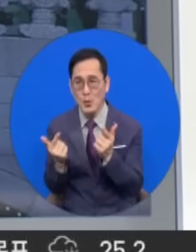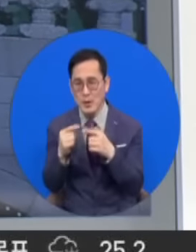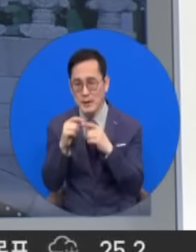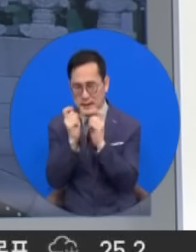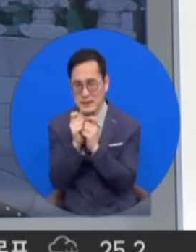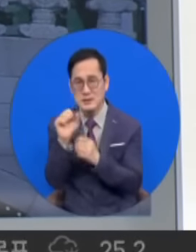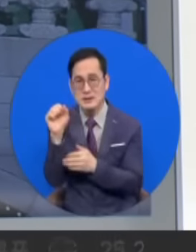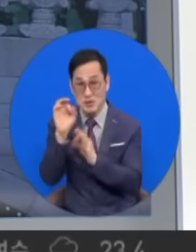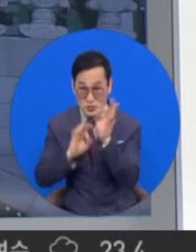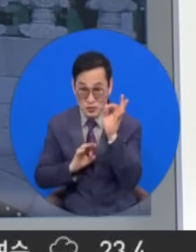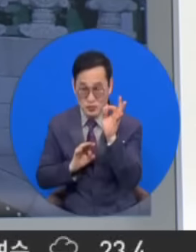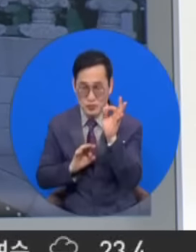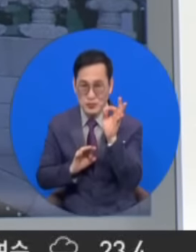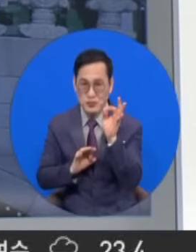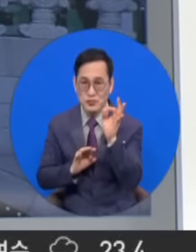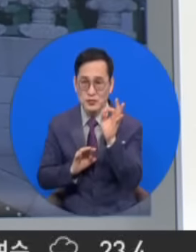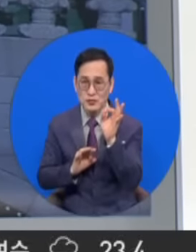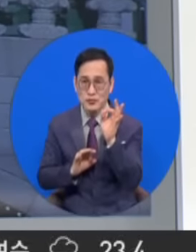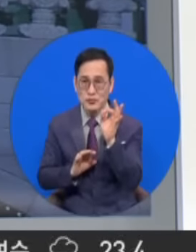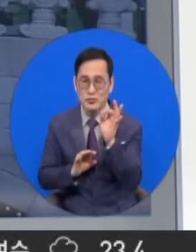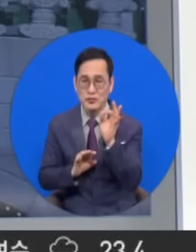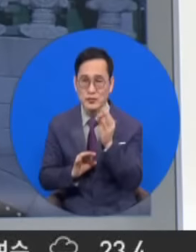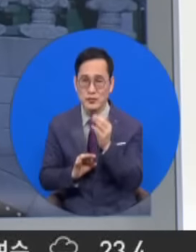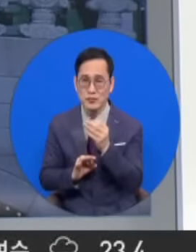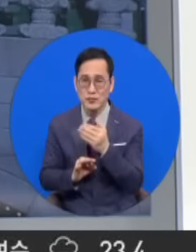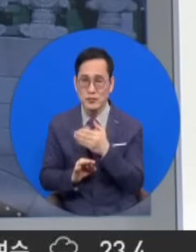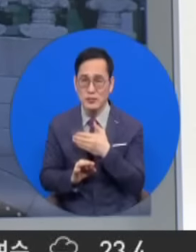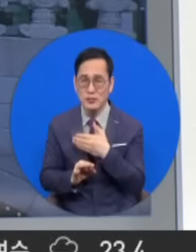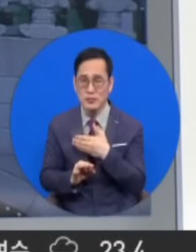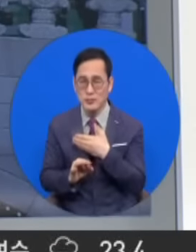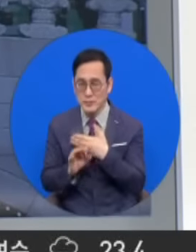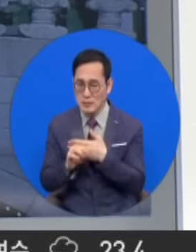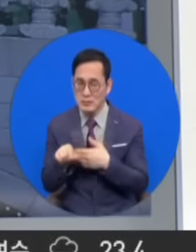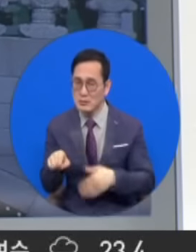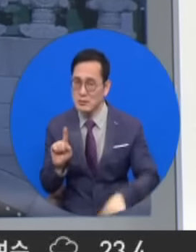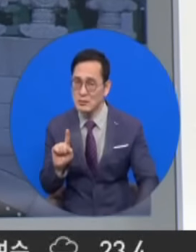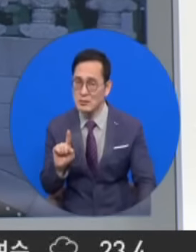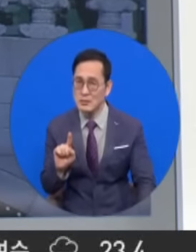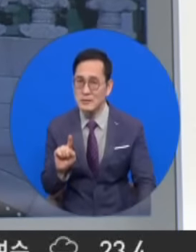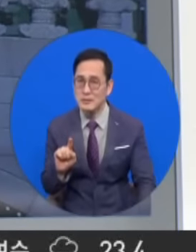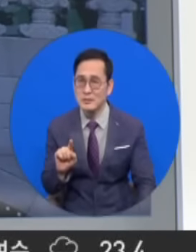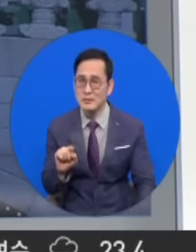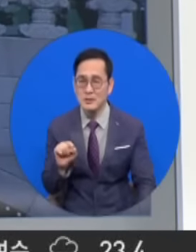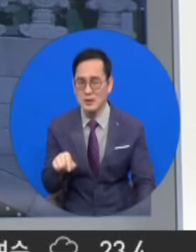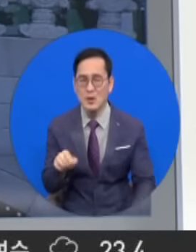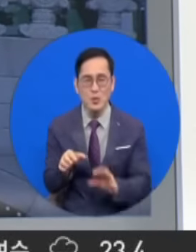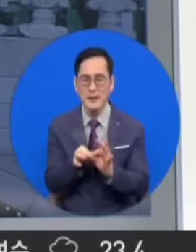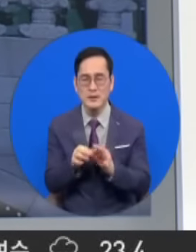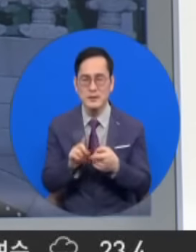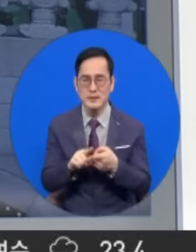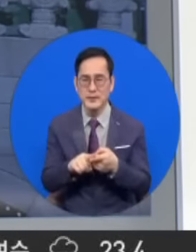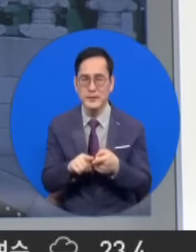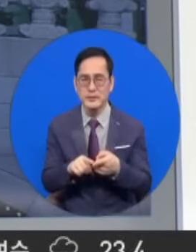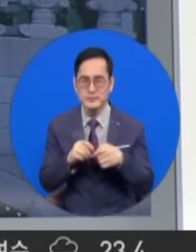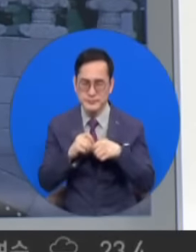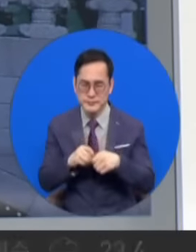가해 운전자 측의 과실로 규정이 될 수 있는 사안이기 때문에 어떻게 대책을 마련할지에 대한 방향도 달라질 것